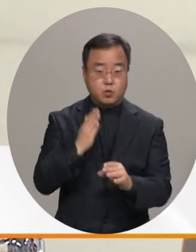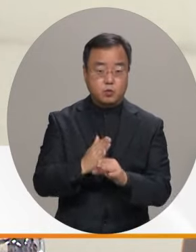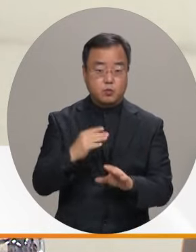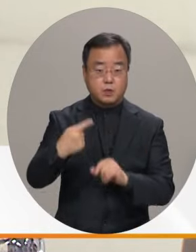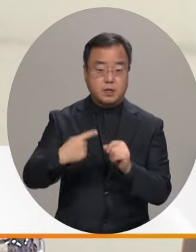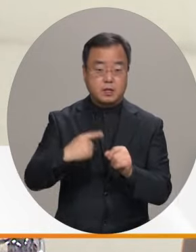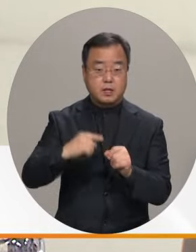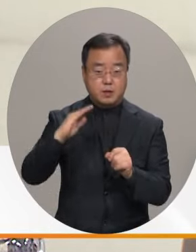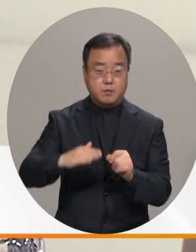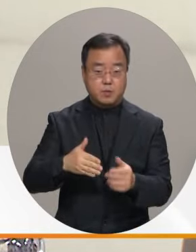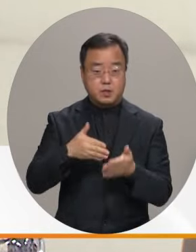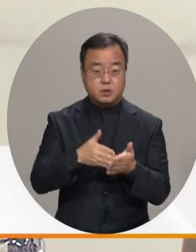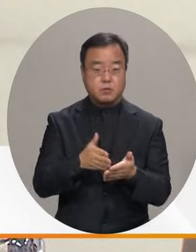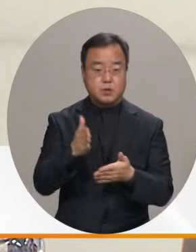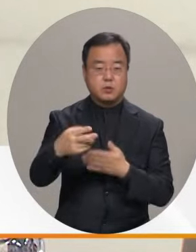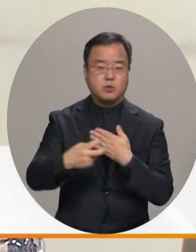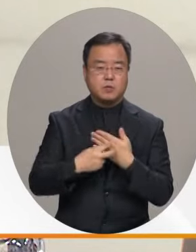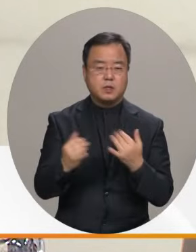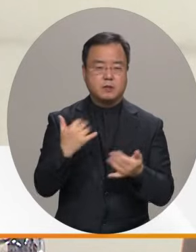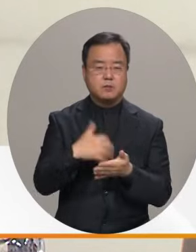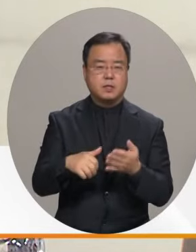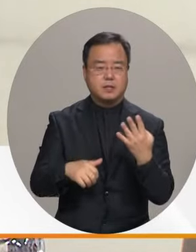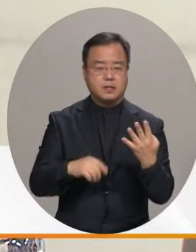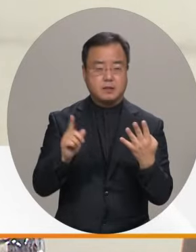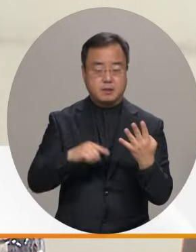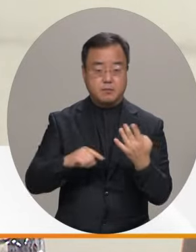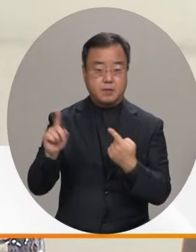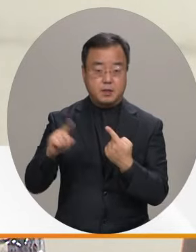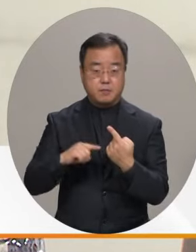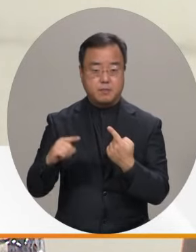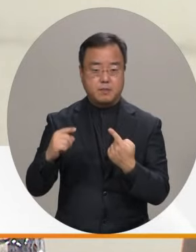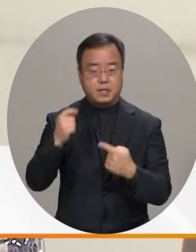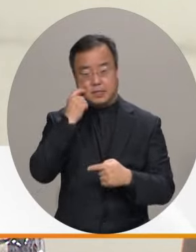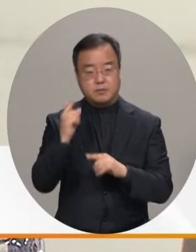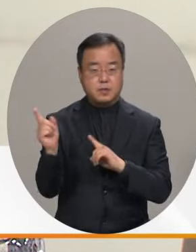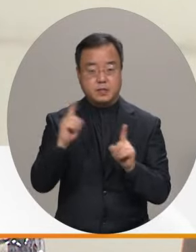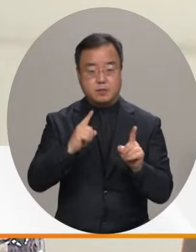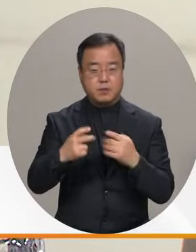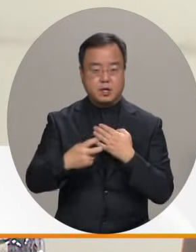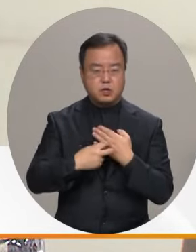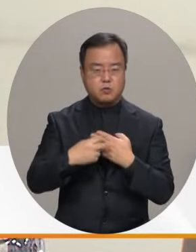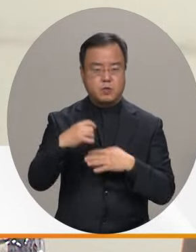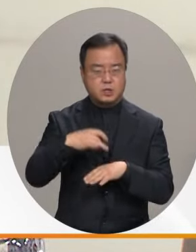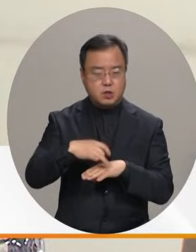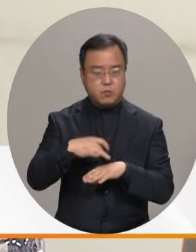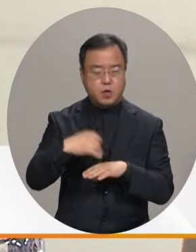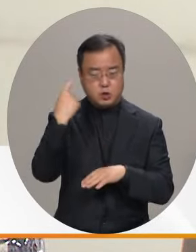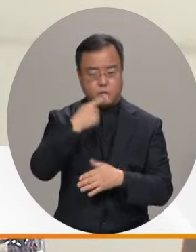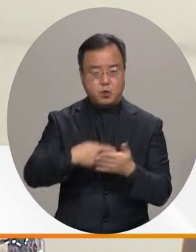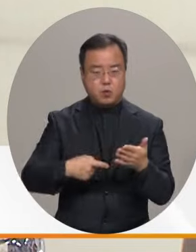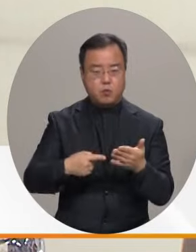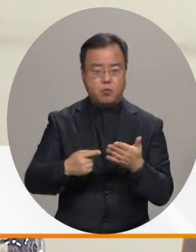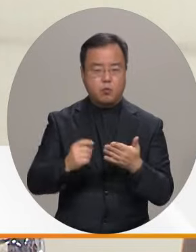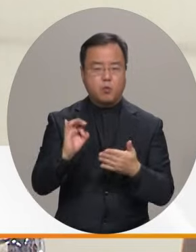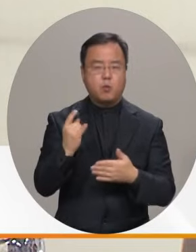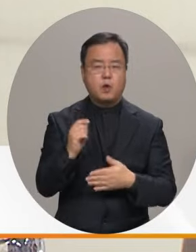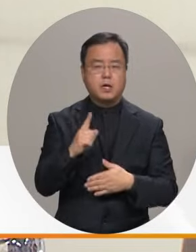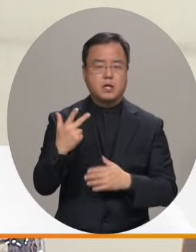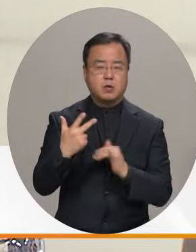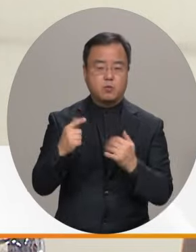지원한 학생 어 전공의들 네명 한 명 인기 있는 제하리 학과 정현과 성형과 일곱명 모집하는데